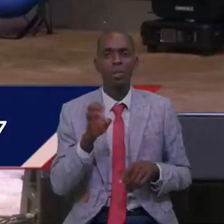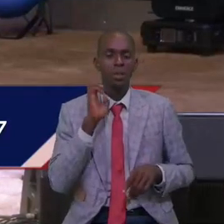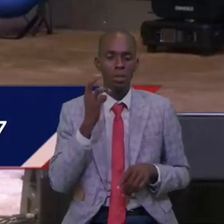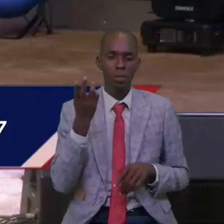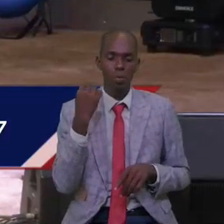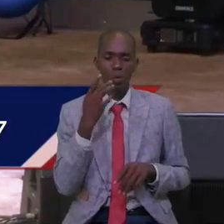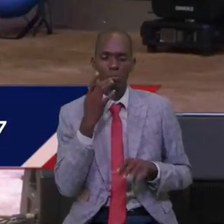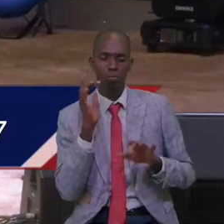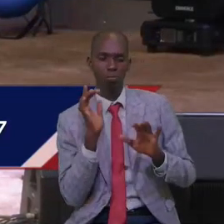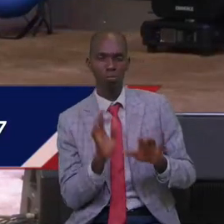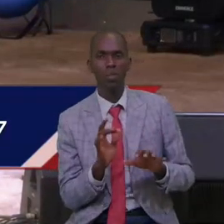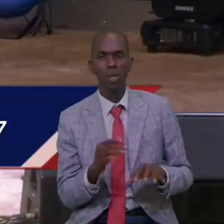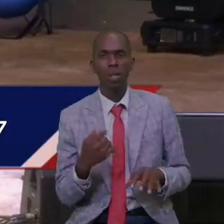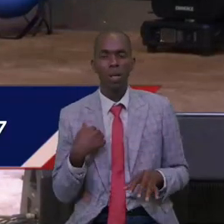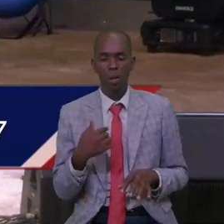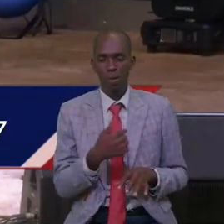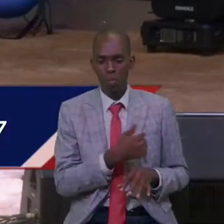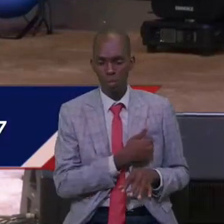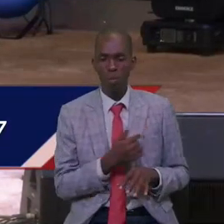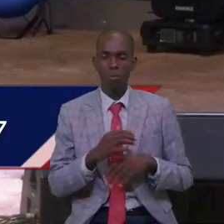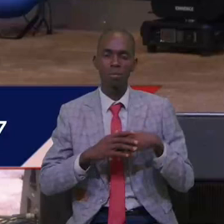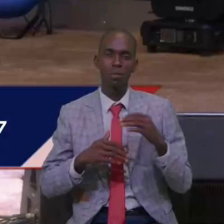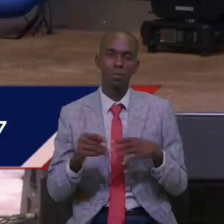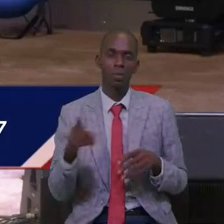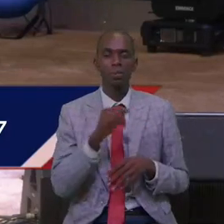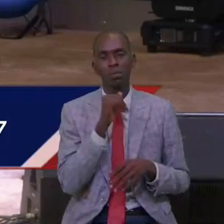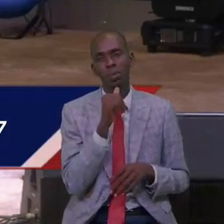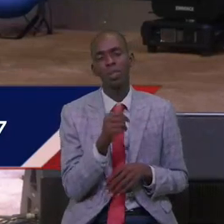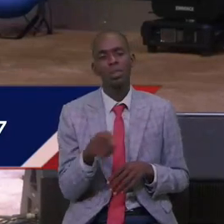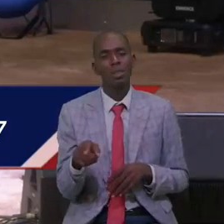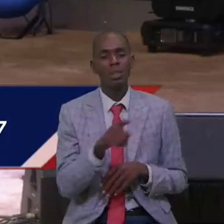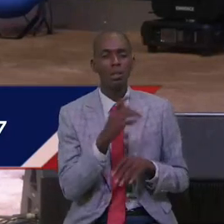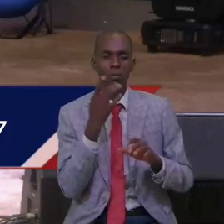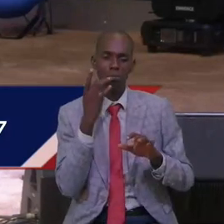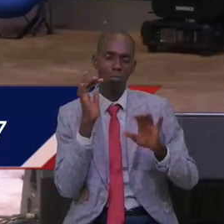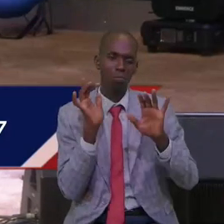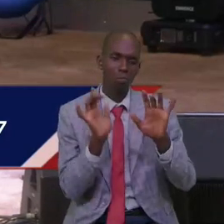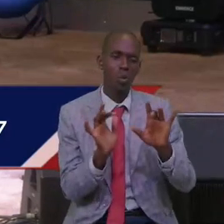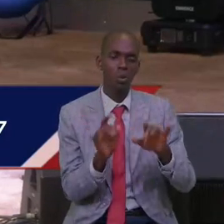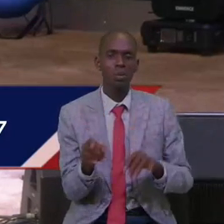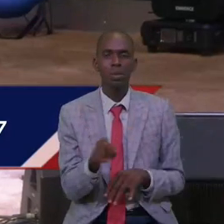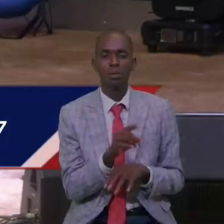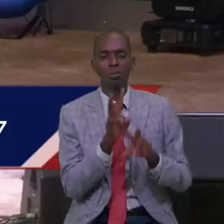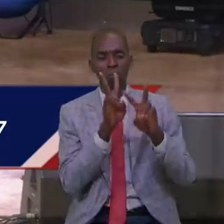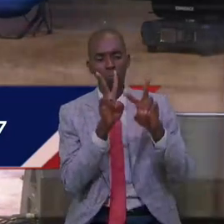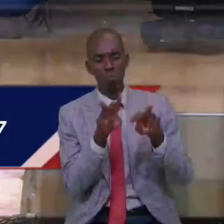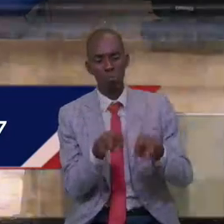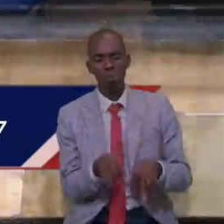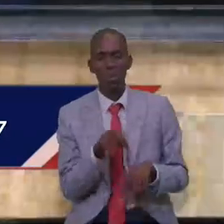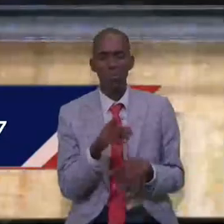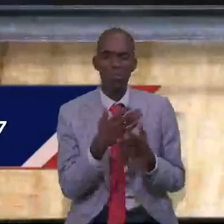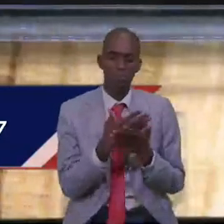lui aucun car il a été méprisé, il a été ridiculisé, il a